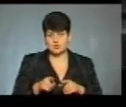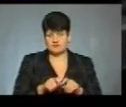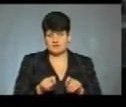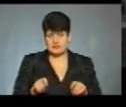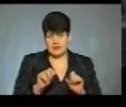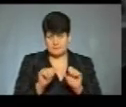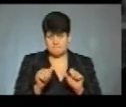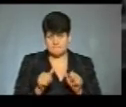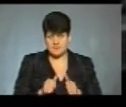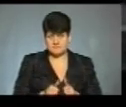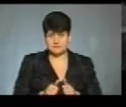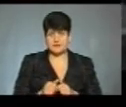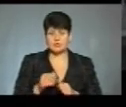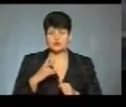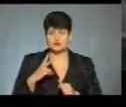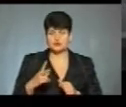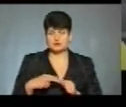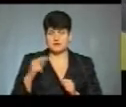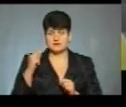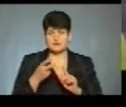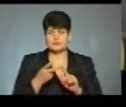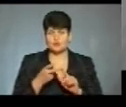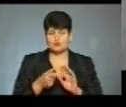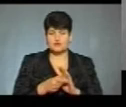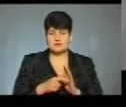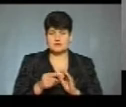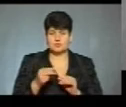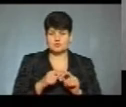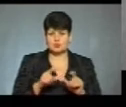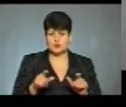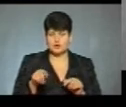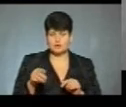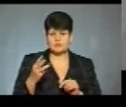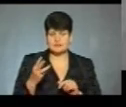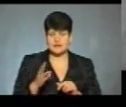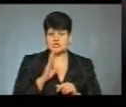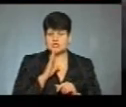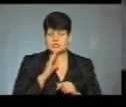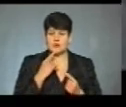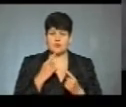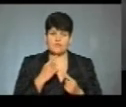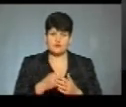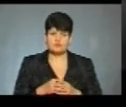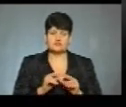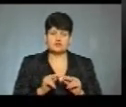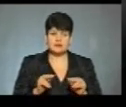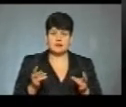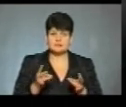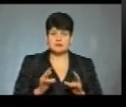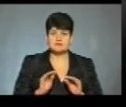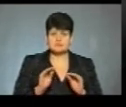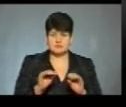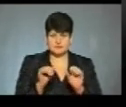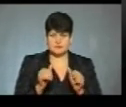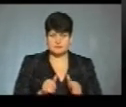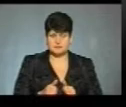цей. Донька Оксани Луніної навчається у 2 класі Тернопільської школи номер 3. Жінка каже: вчителям треба ставити пам'ятники,